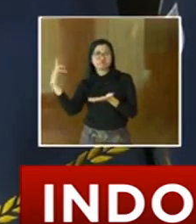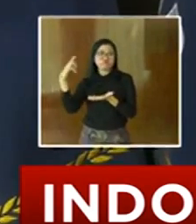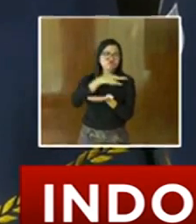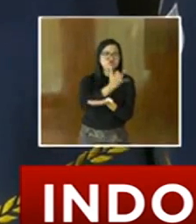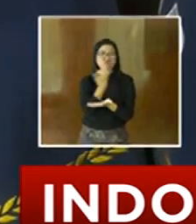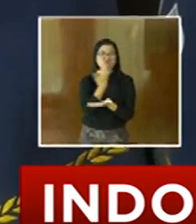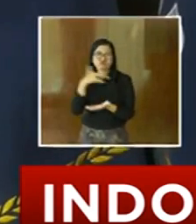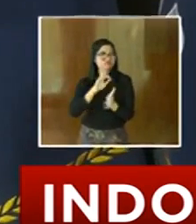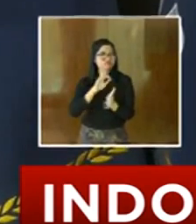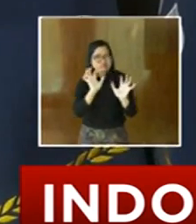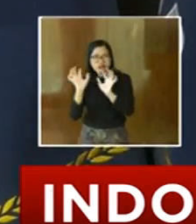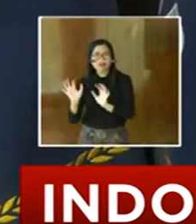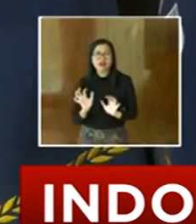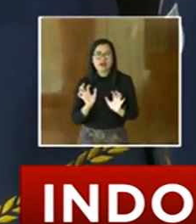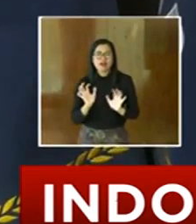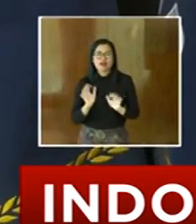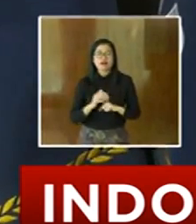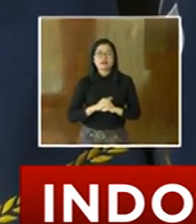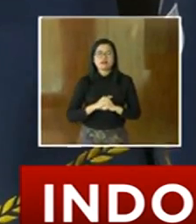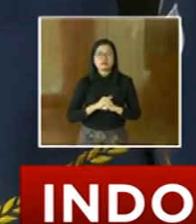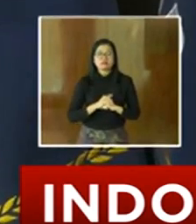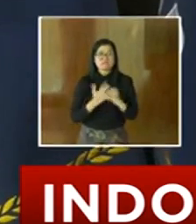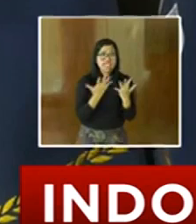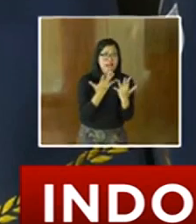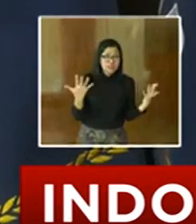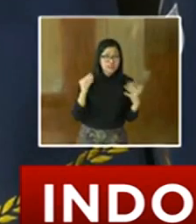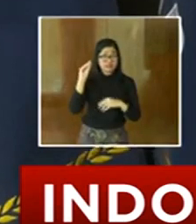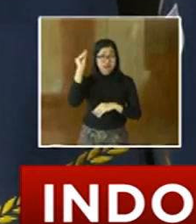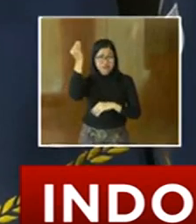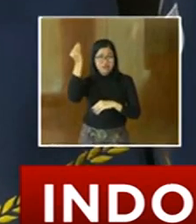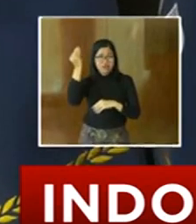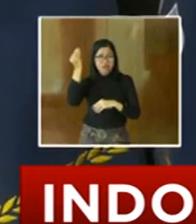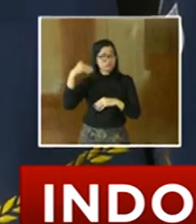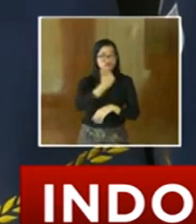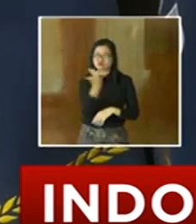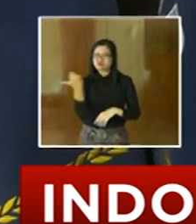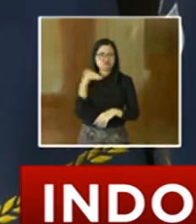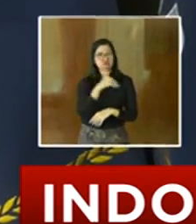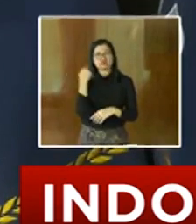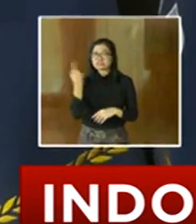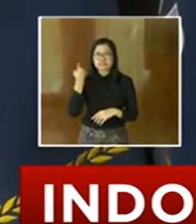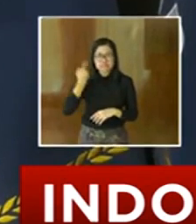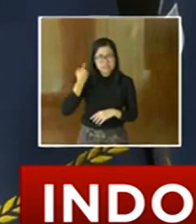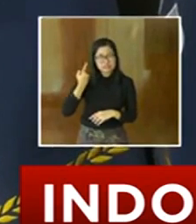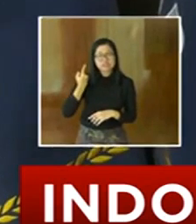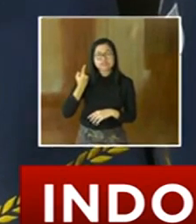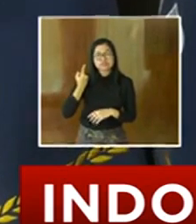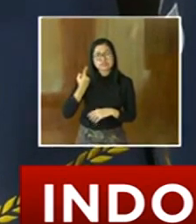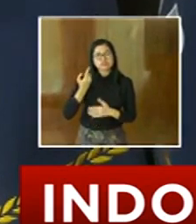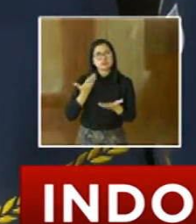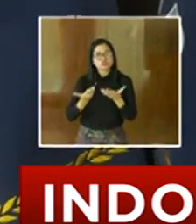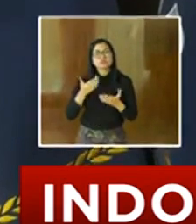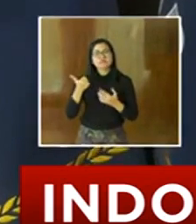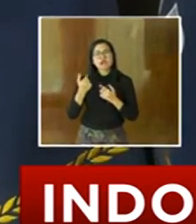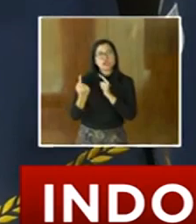besar kemudian mobilitas penduduknya juga sangat tinggi dan kemungkinan terjadinya